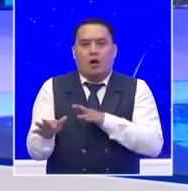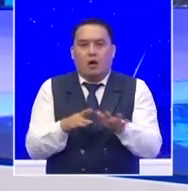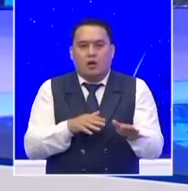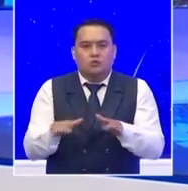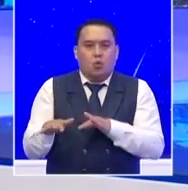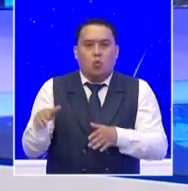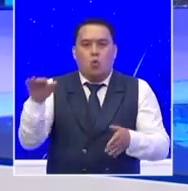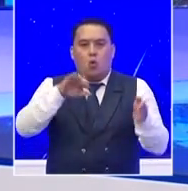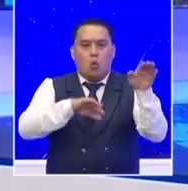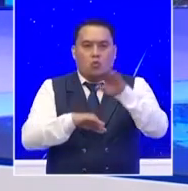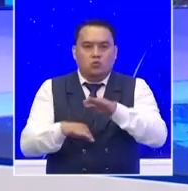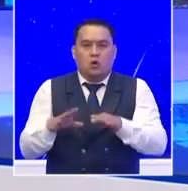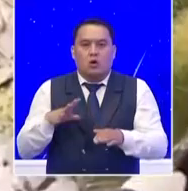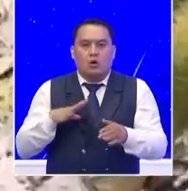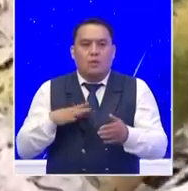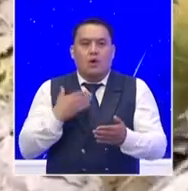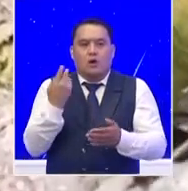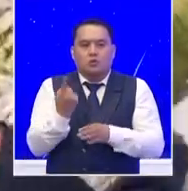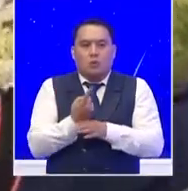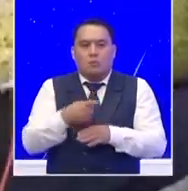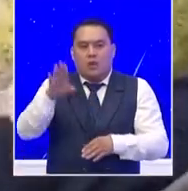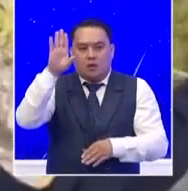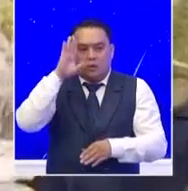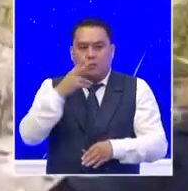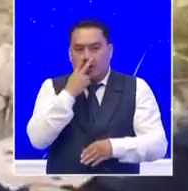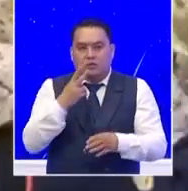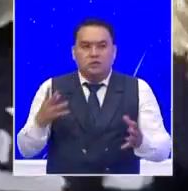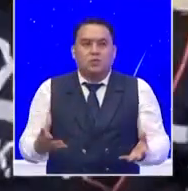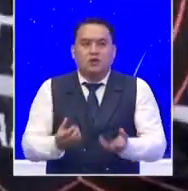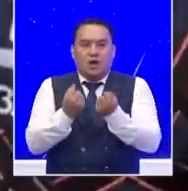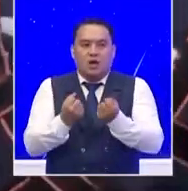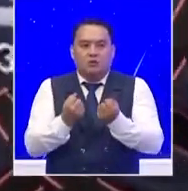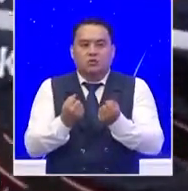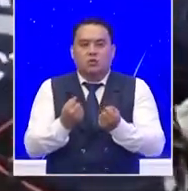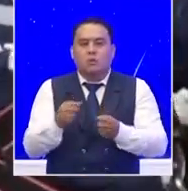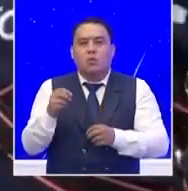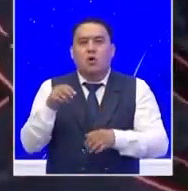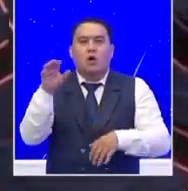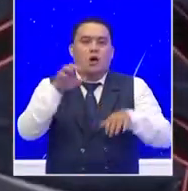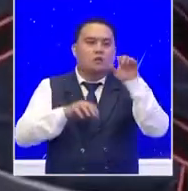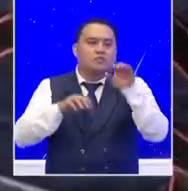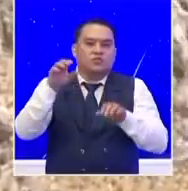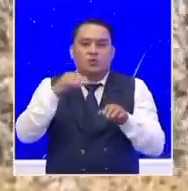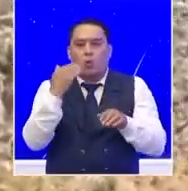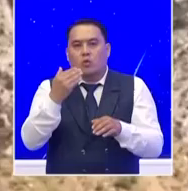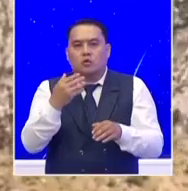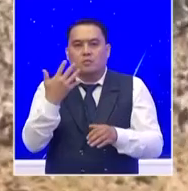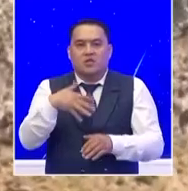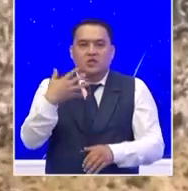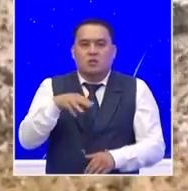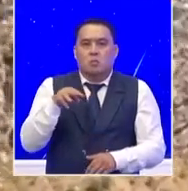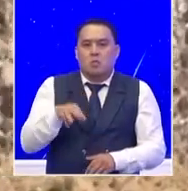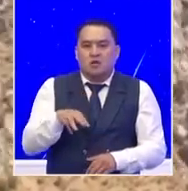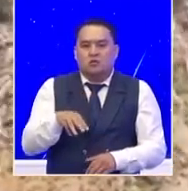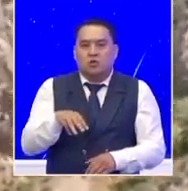поднятия по крутому каменистому склону горы одного из парней показали спасатели. С помощью альпинистского снаряжения его подняли на высоту